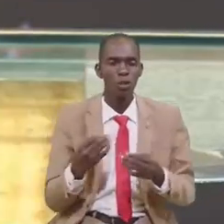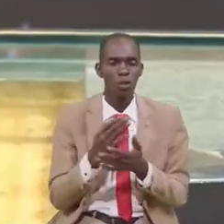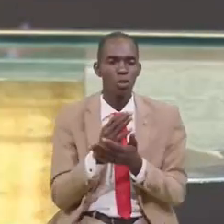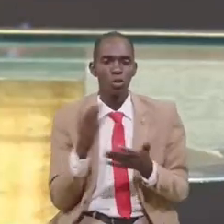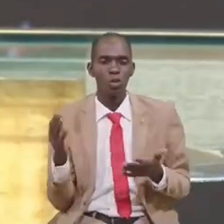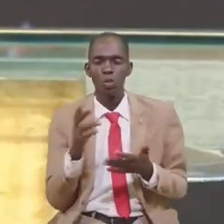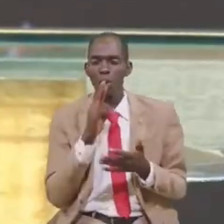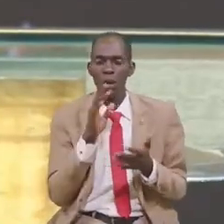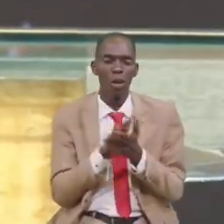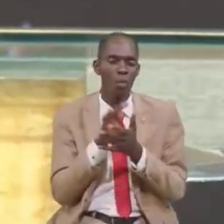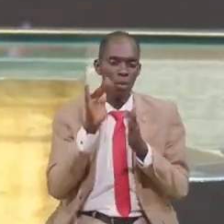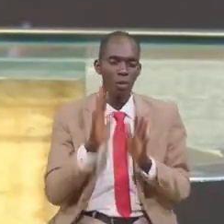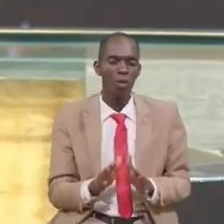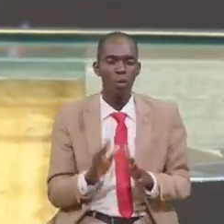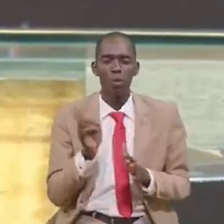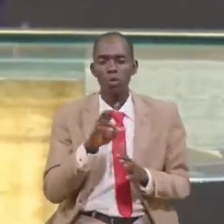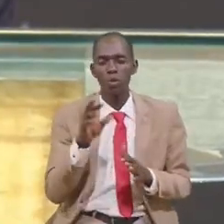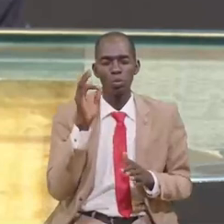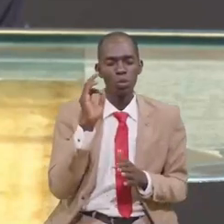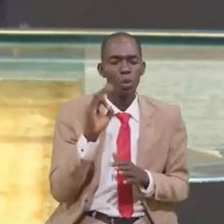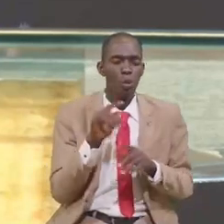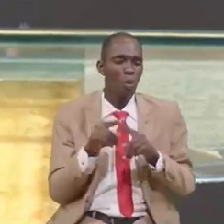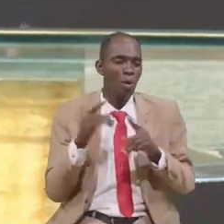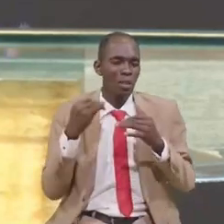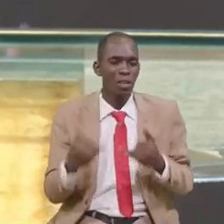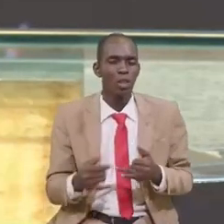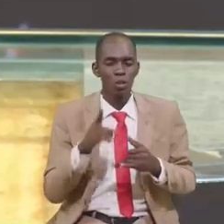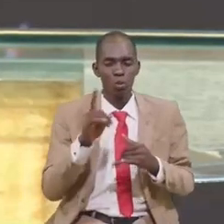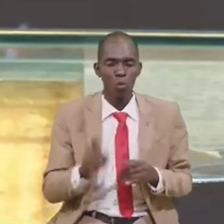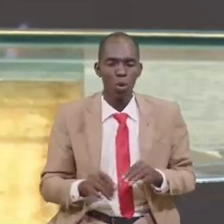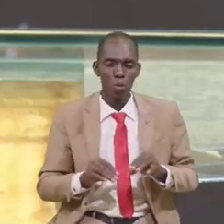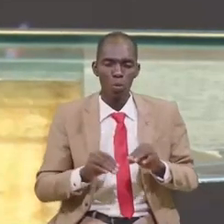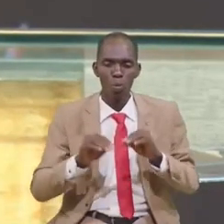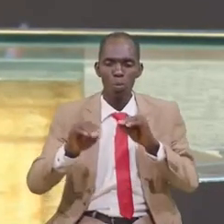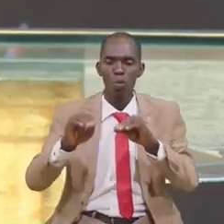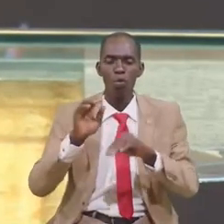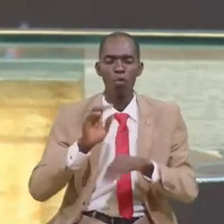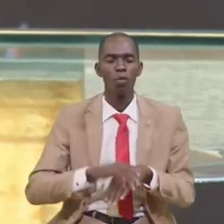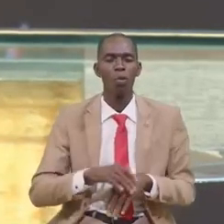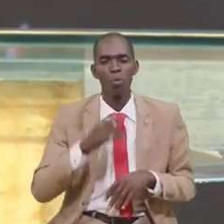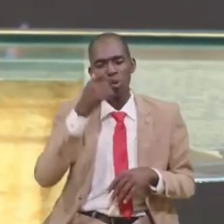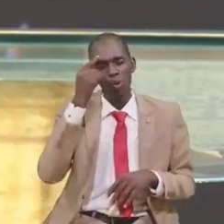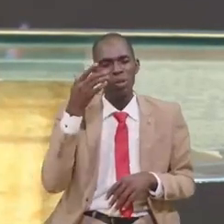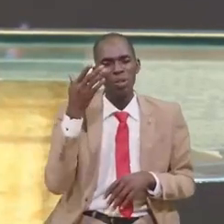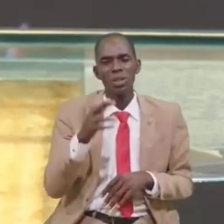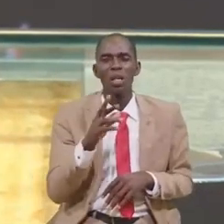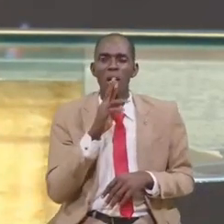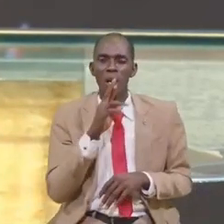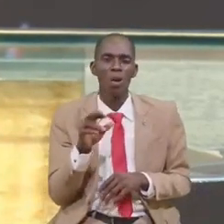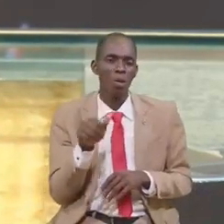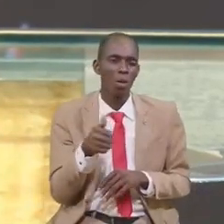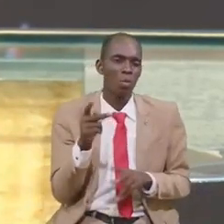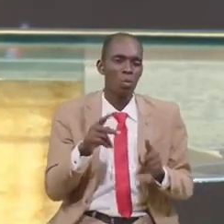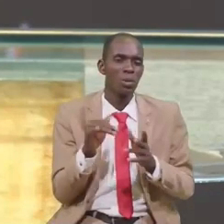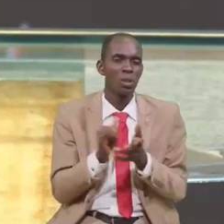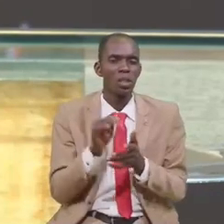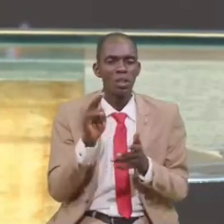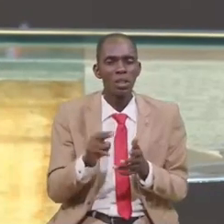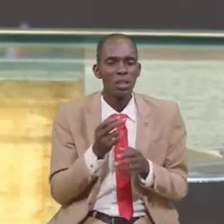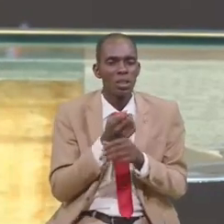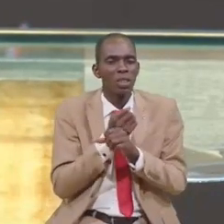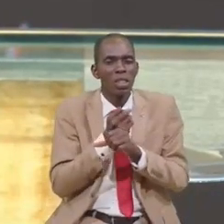ont été délivrés là où il a prêché. Maintenant, il doit avancer parce qu'il y a d'autres aussi qui ont besoin de ce même salut,